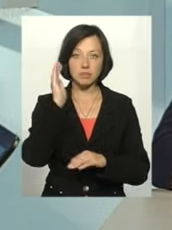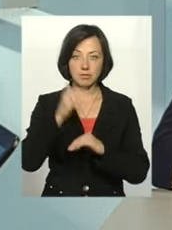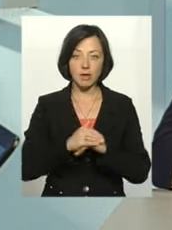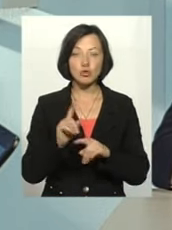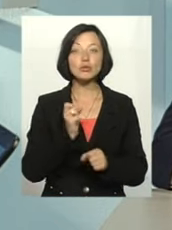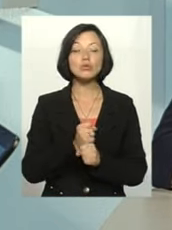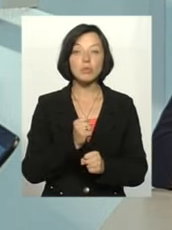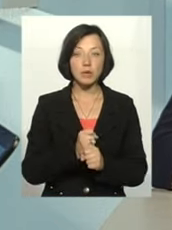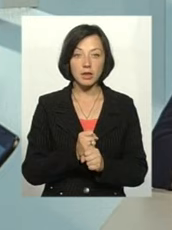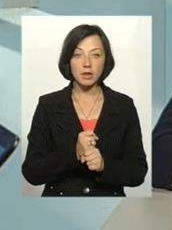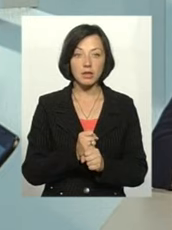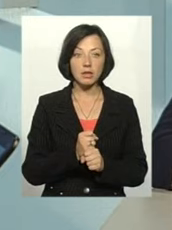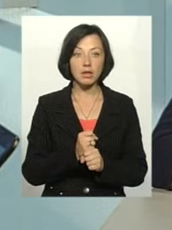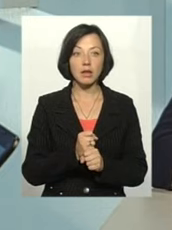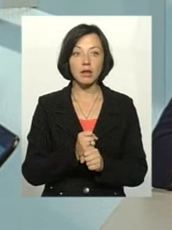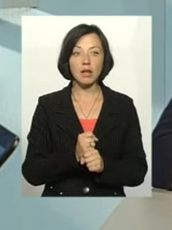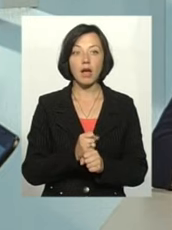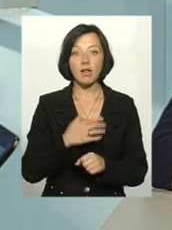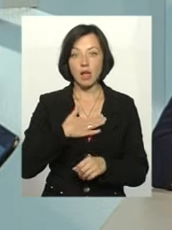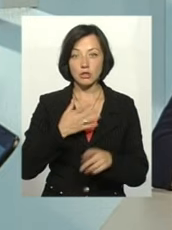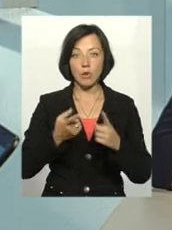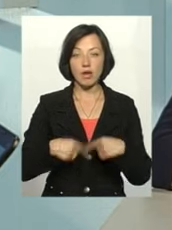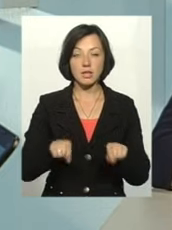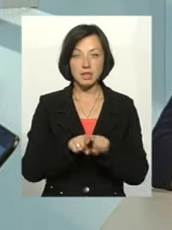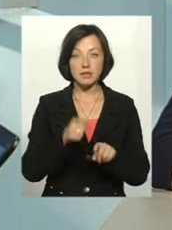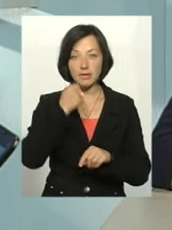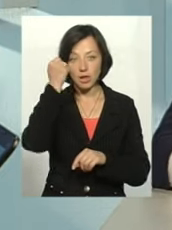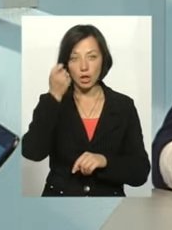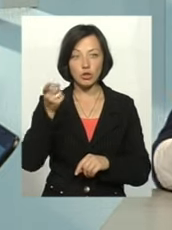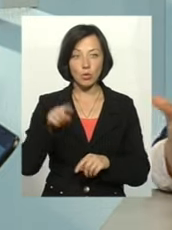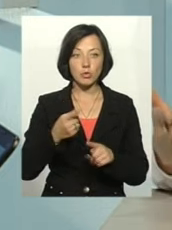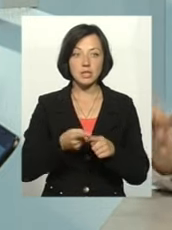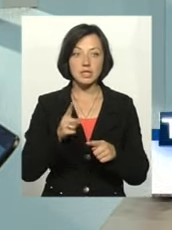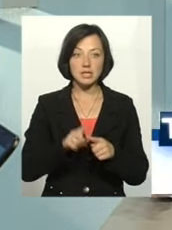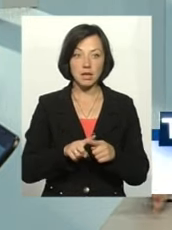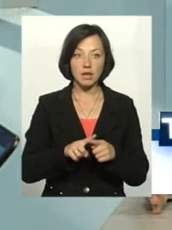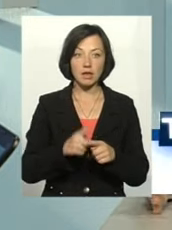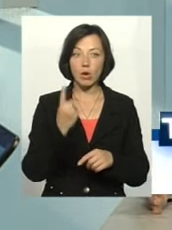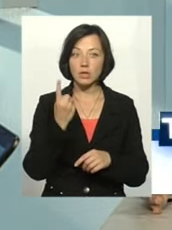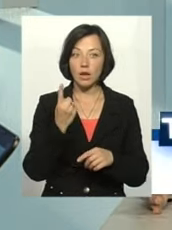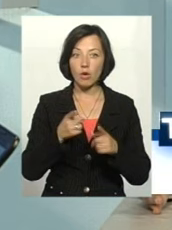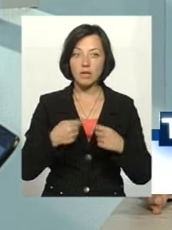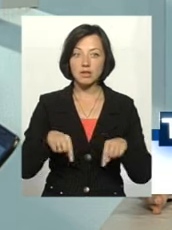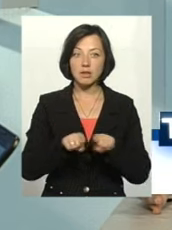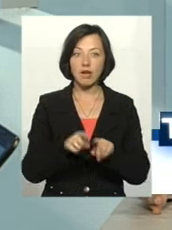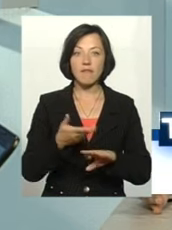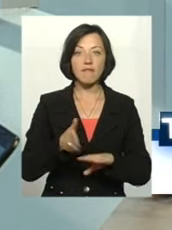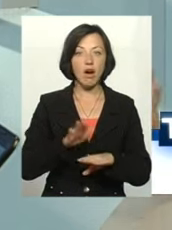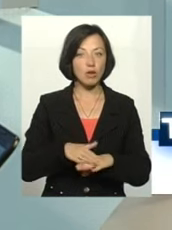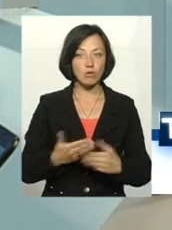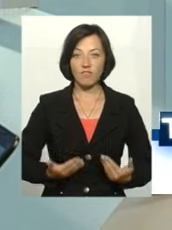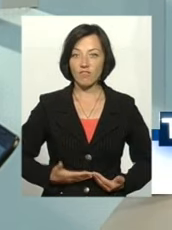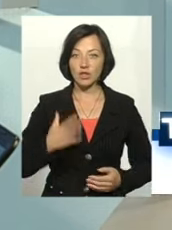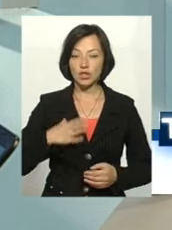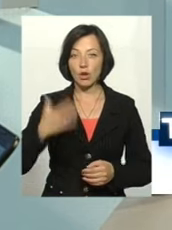зробили ВГО-коаліція? Завдяки тому, що це, тобто, одна організація взагалі дуже важко вижити. Особливо,